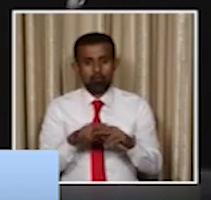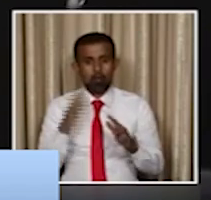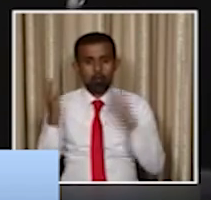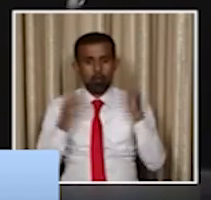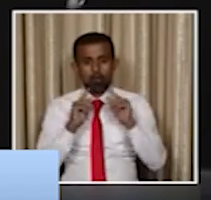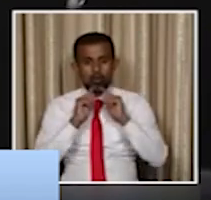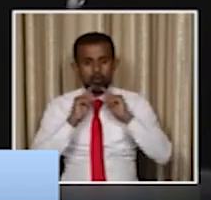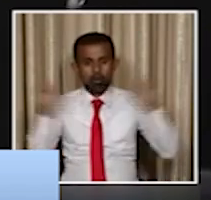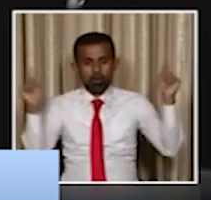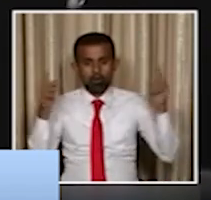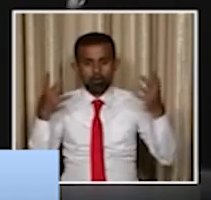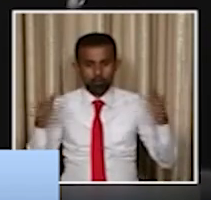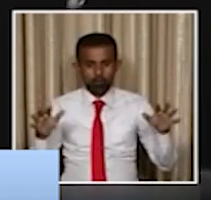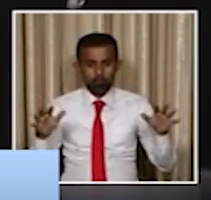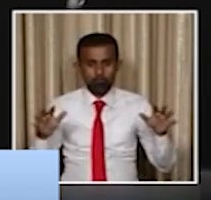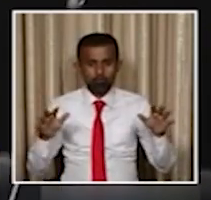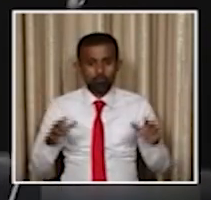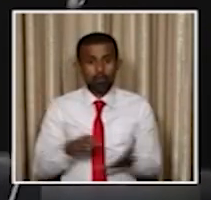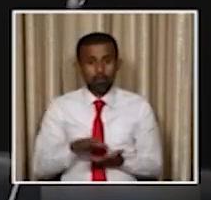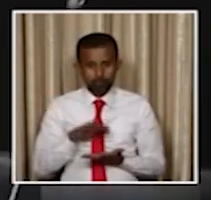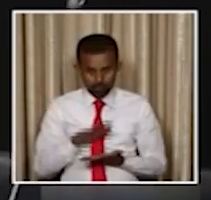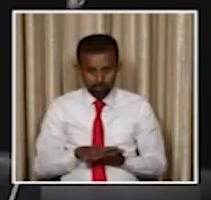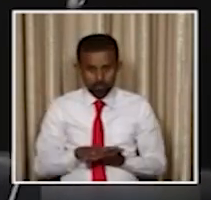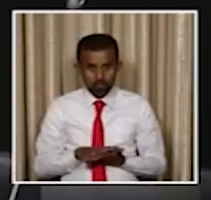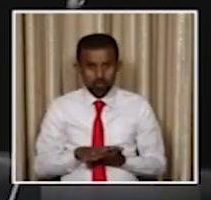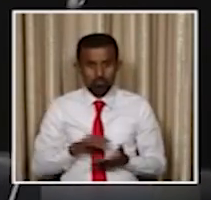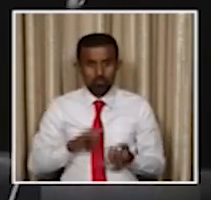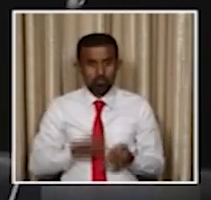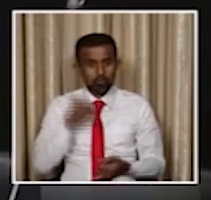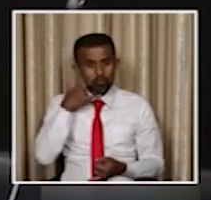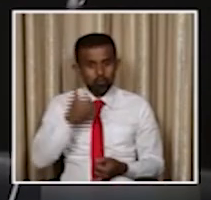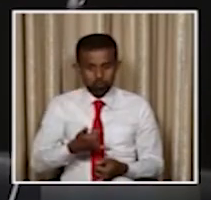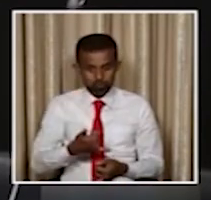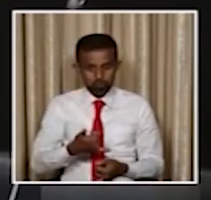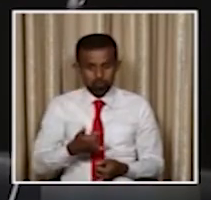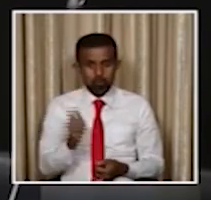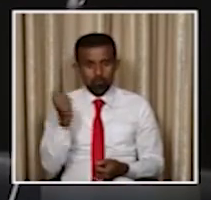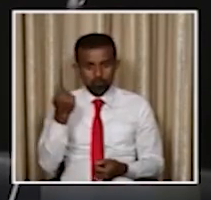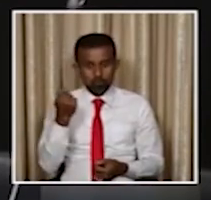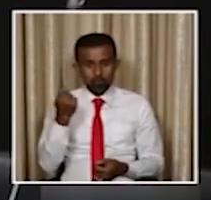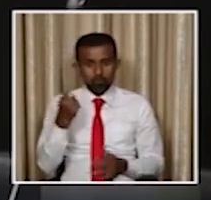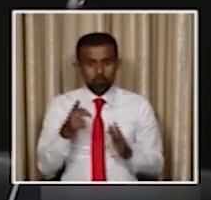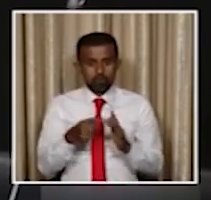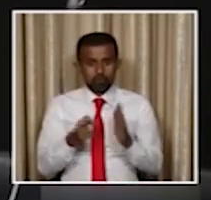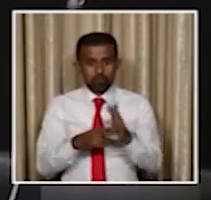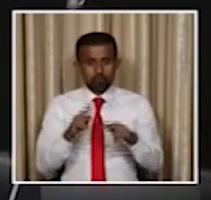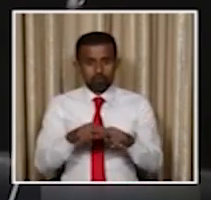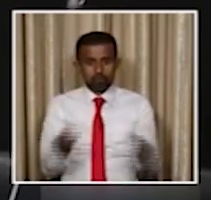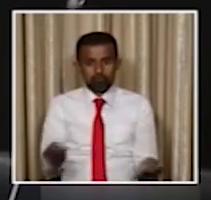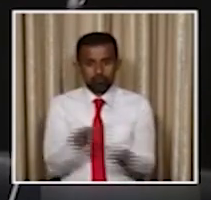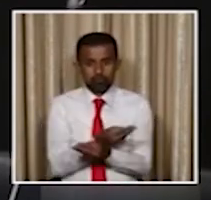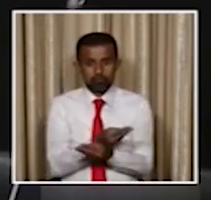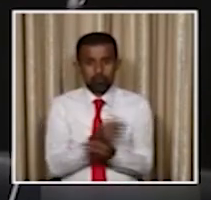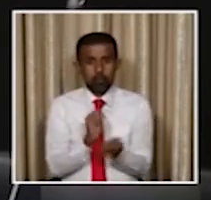ලෝකයටත් ප්‍රකාශයක් කළා නියත වශයෙන් සදබ ජයග්‍රහණය කළොත් මේ IMF කිවිසුම